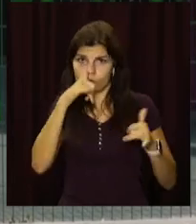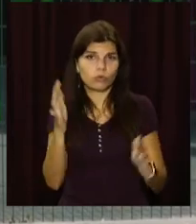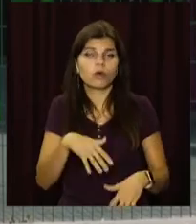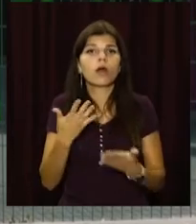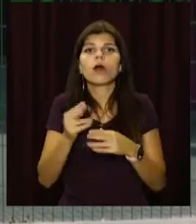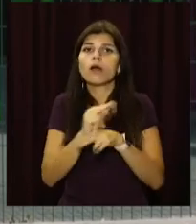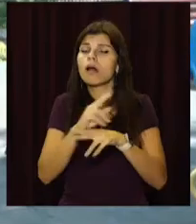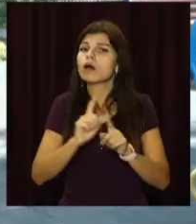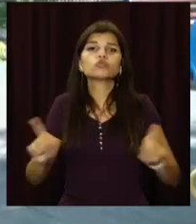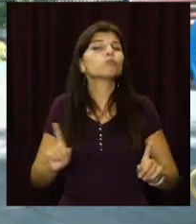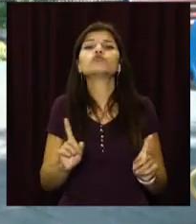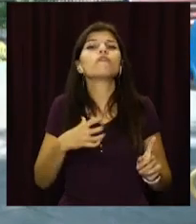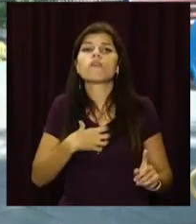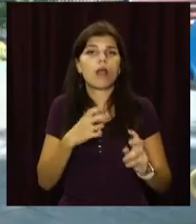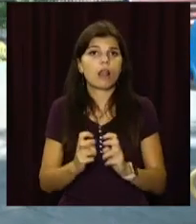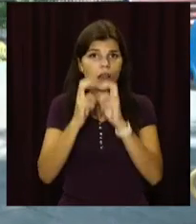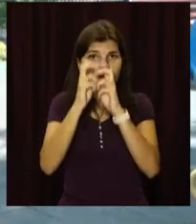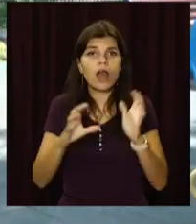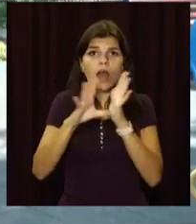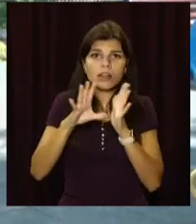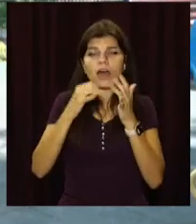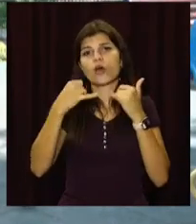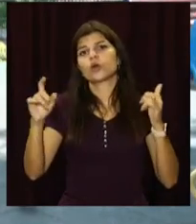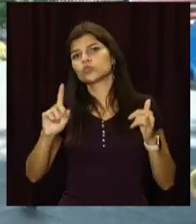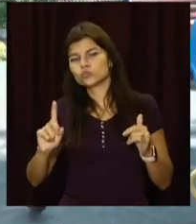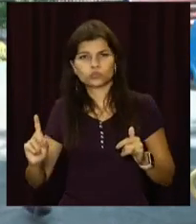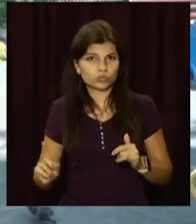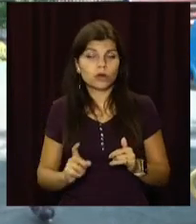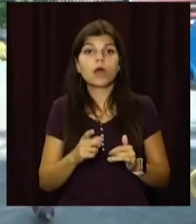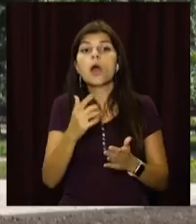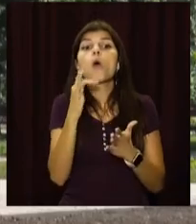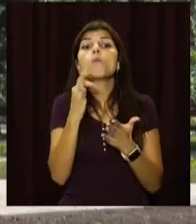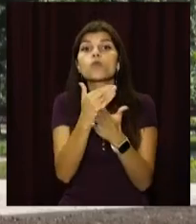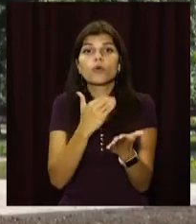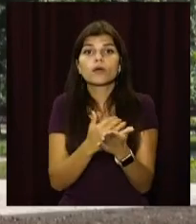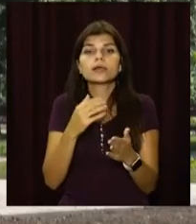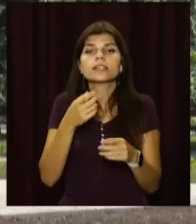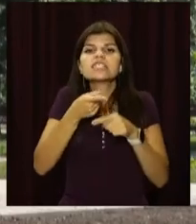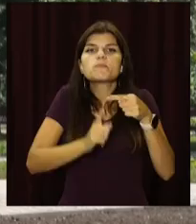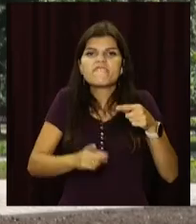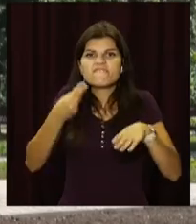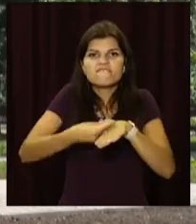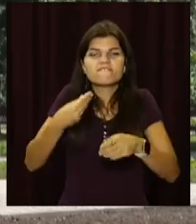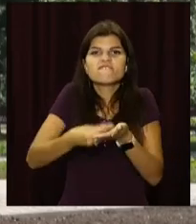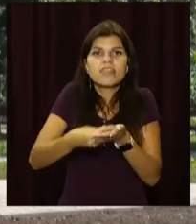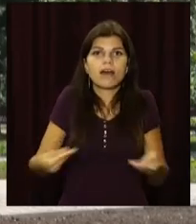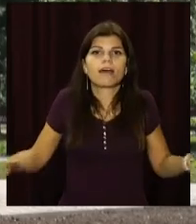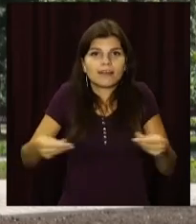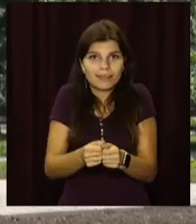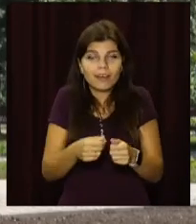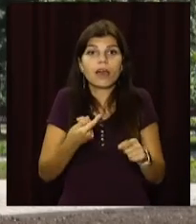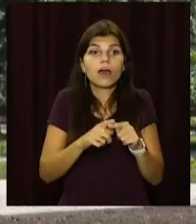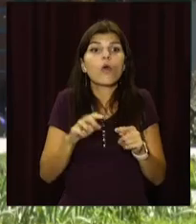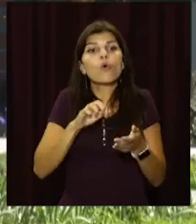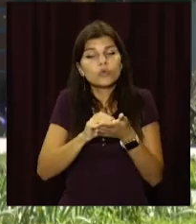ремонту ліфтового обладнання, електромереж та під'їздів. Детальніше про програму співфінансування, умови та потрібну документацію